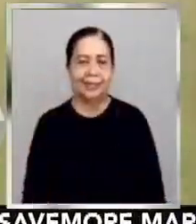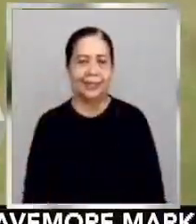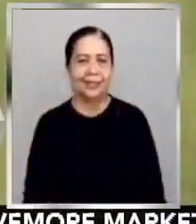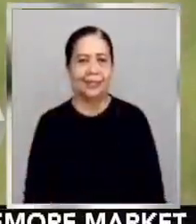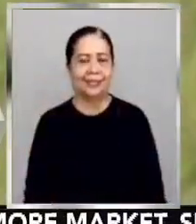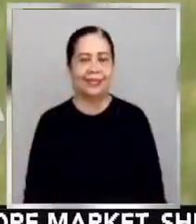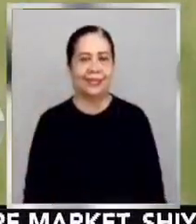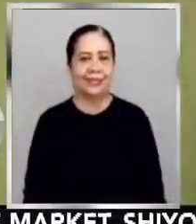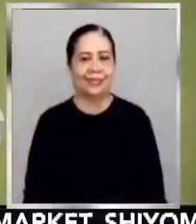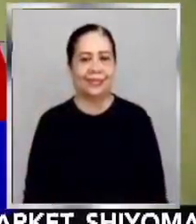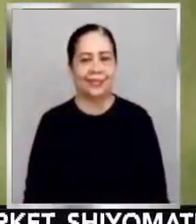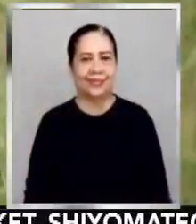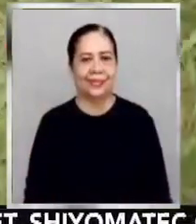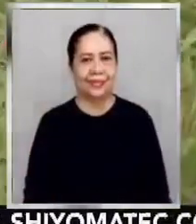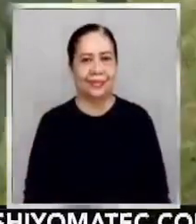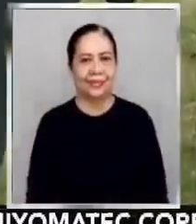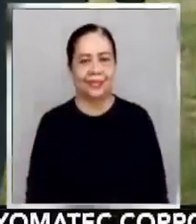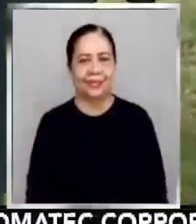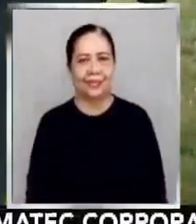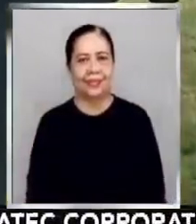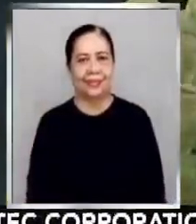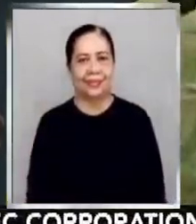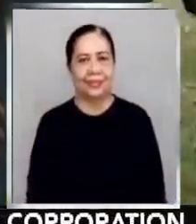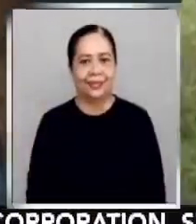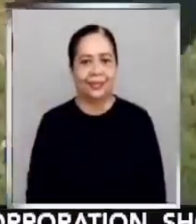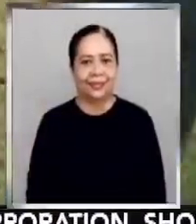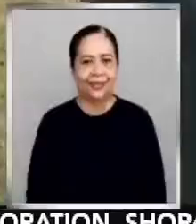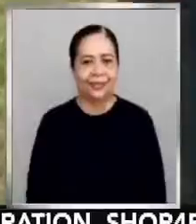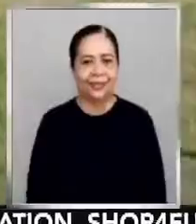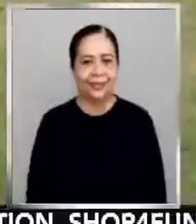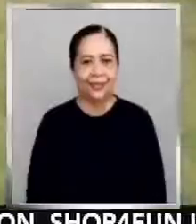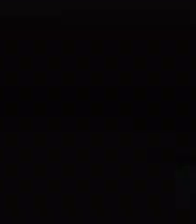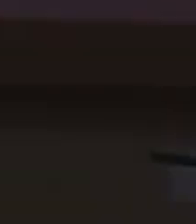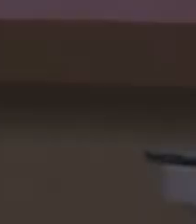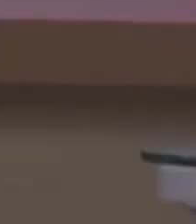News, Katrina Son, Nakatutok, 24 Oras.